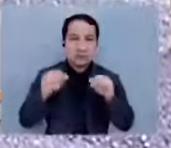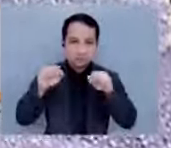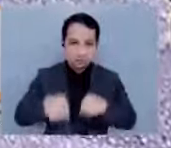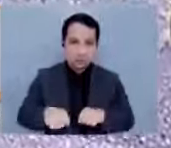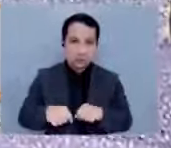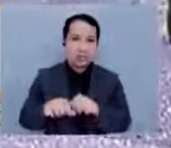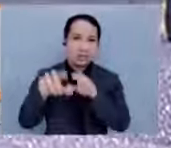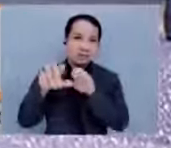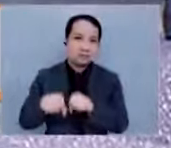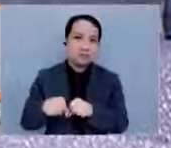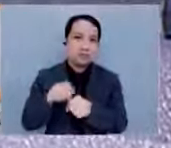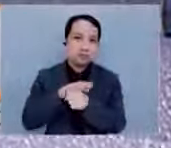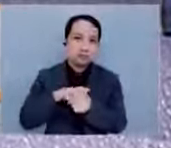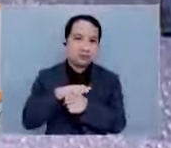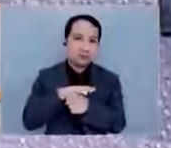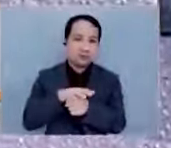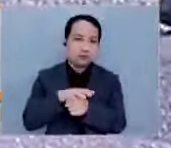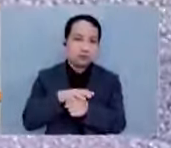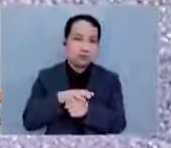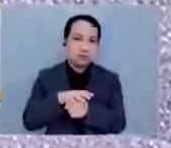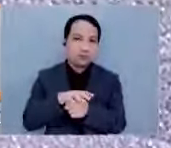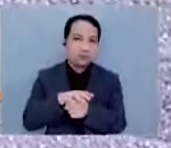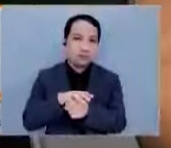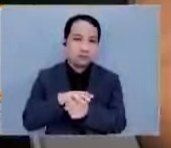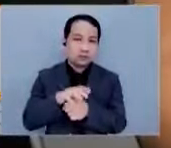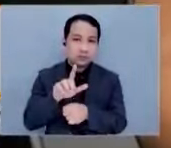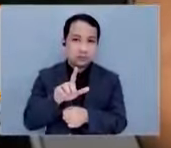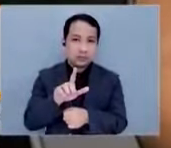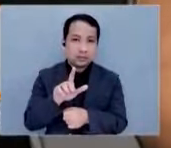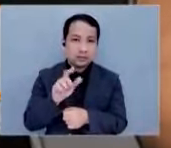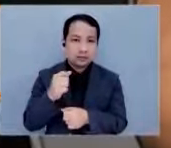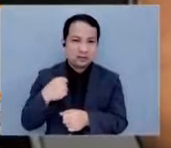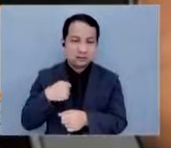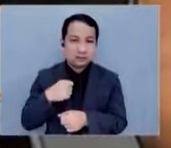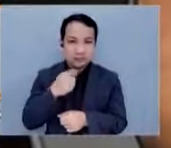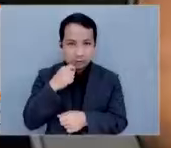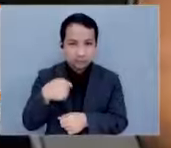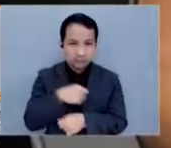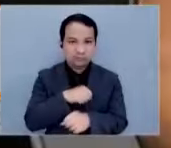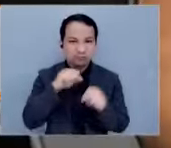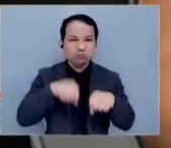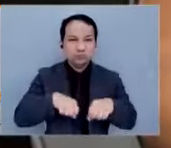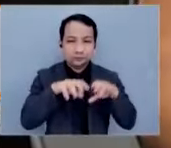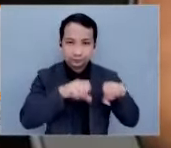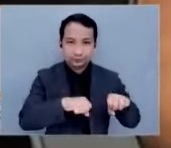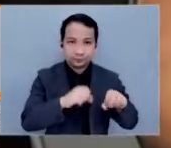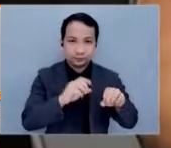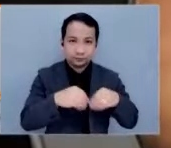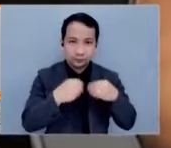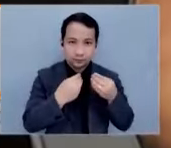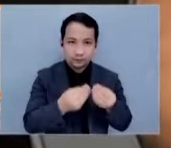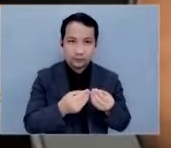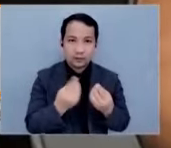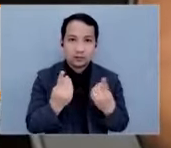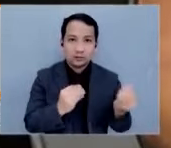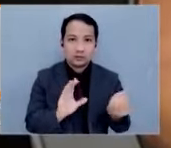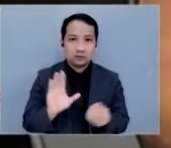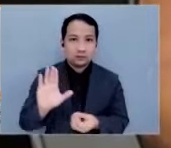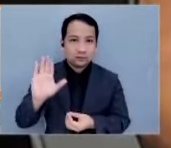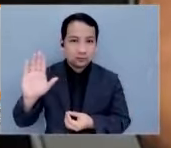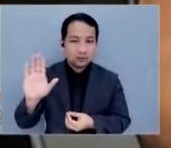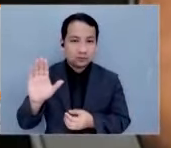ang mga local traffic enforcers. Pwede pa rin po nilang ipatupad yung kanilang mga